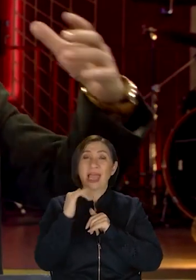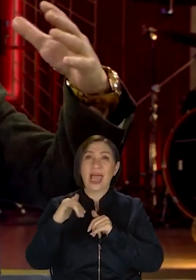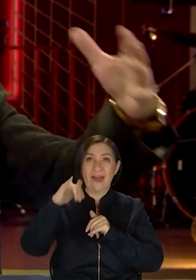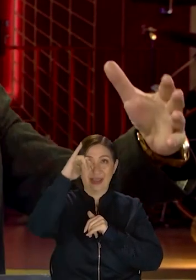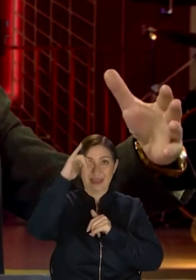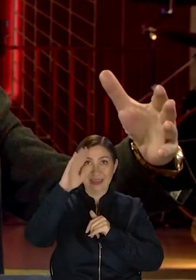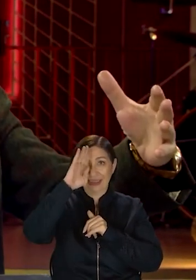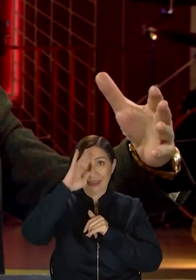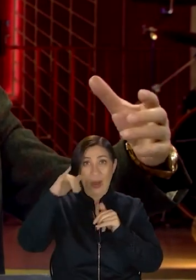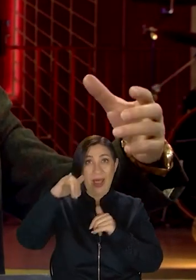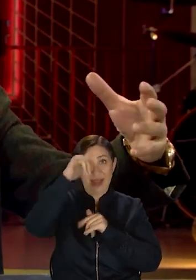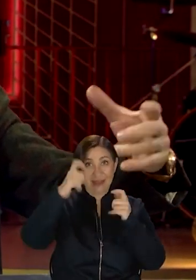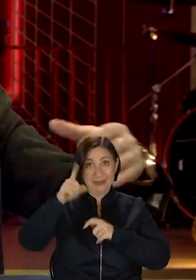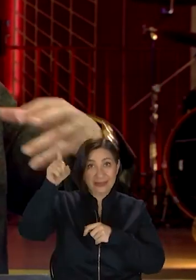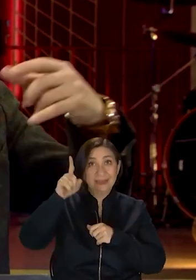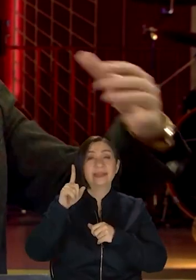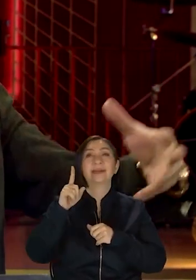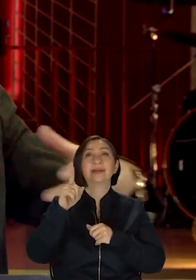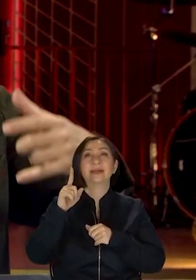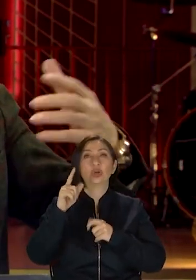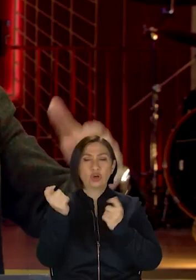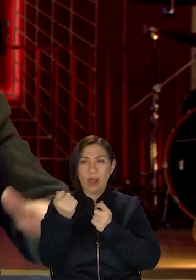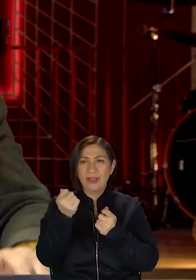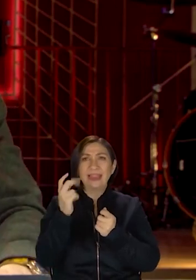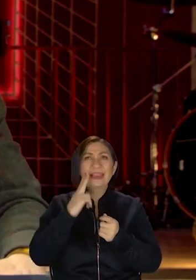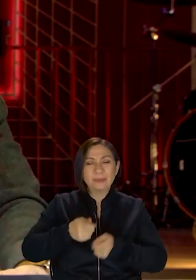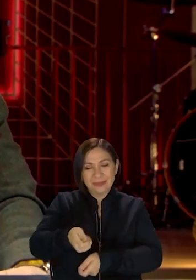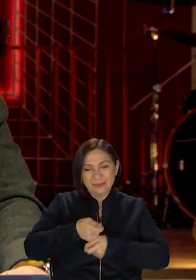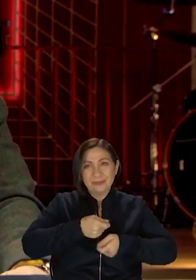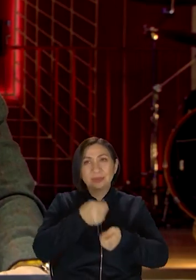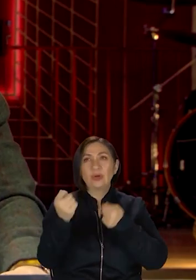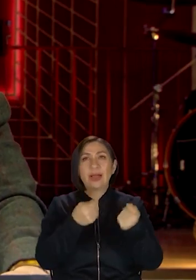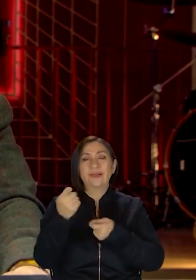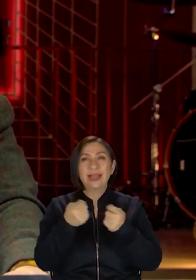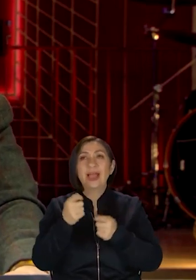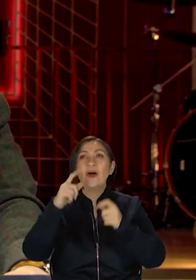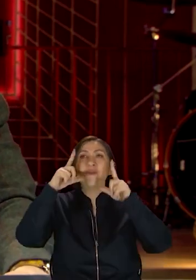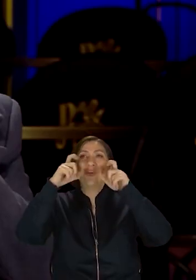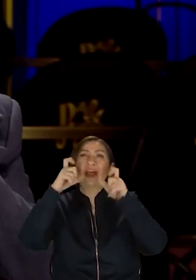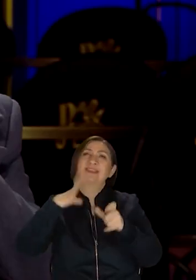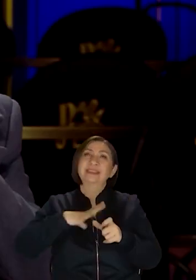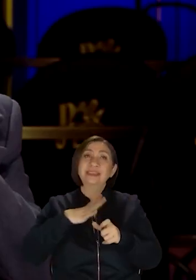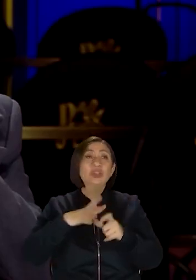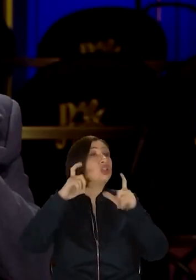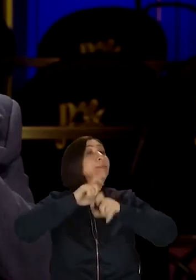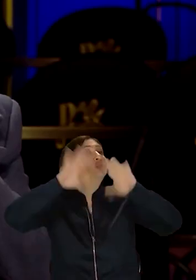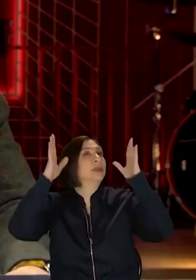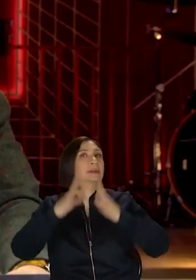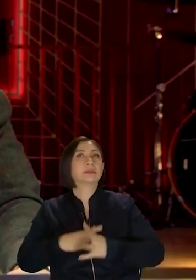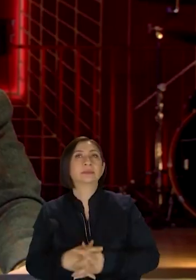havaalanı, İstanbul Havaalanı'nda işte bu görevli, temizlik memizlik orada görevli. Fotoğraf çektireceğiz dedi. Dedim